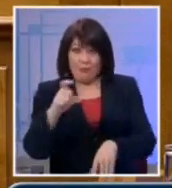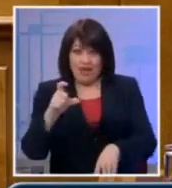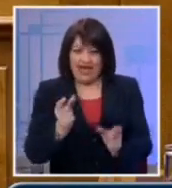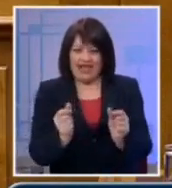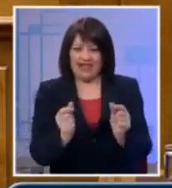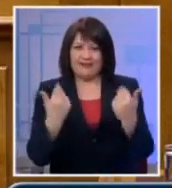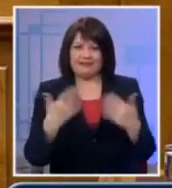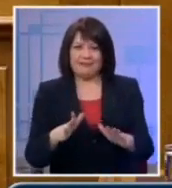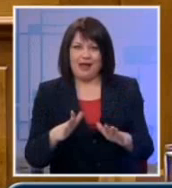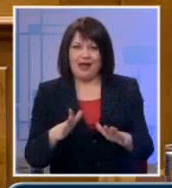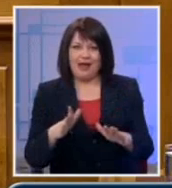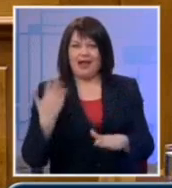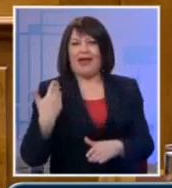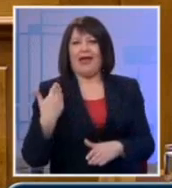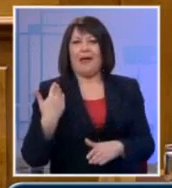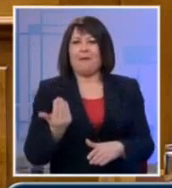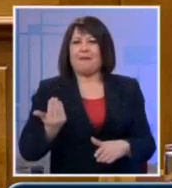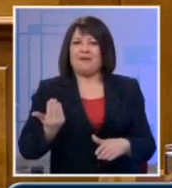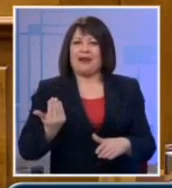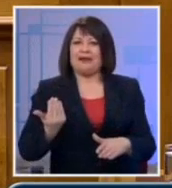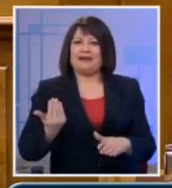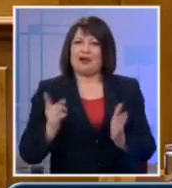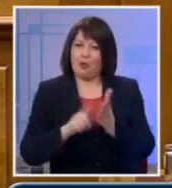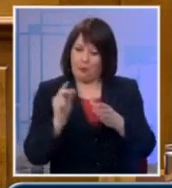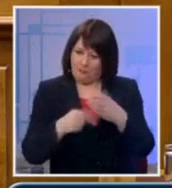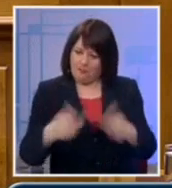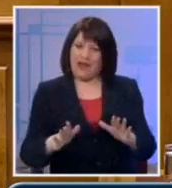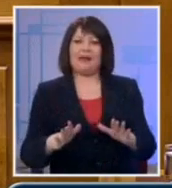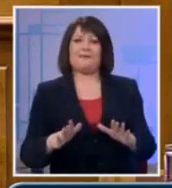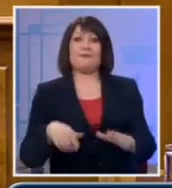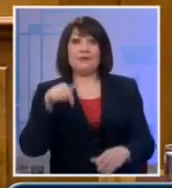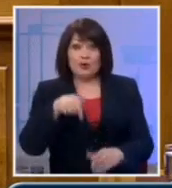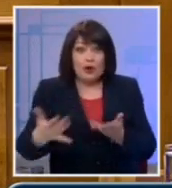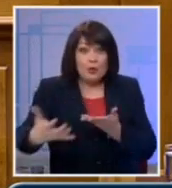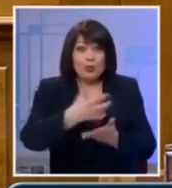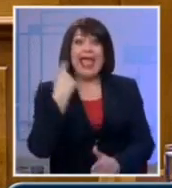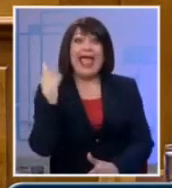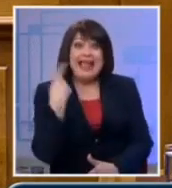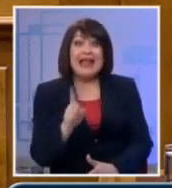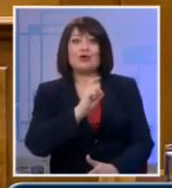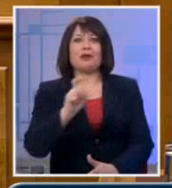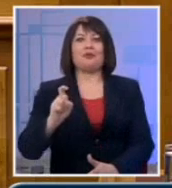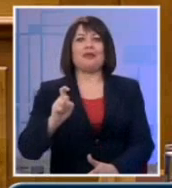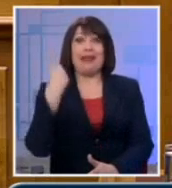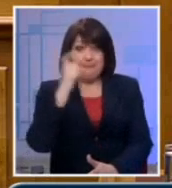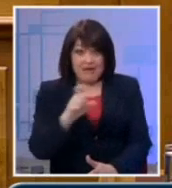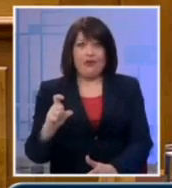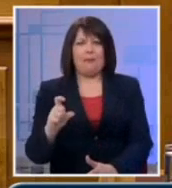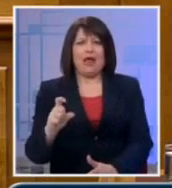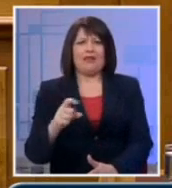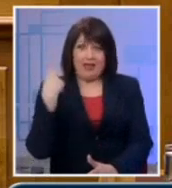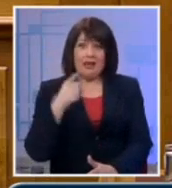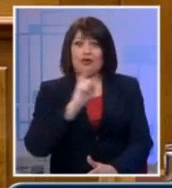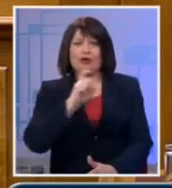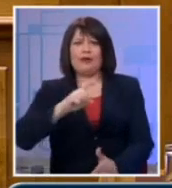μόλις, από την προρύθμιση του νόμου που ψηφίσαμε, έχουμε ήδη 100 εκατομμύρια ευρώ, μόλις μέσα σε μια